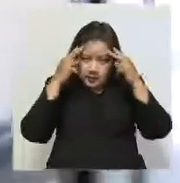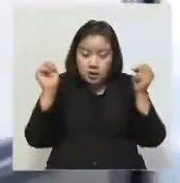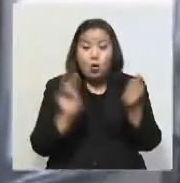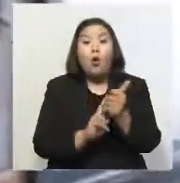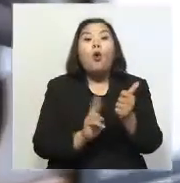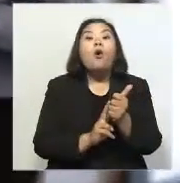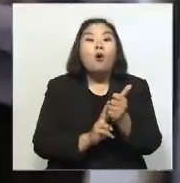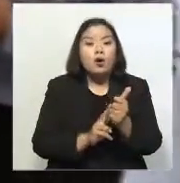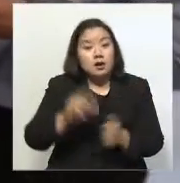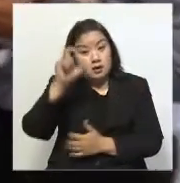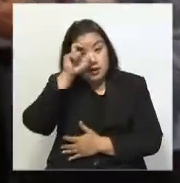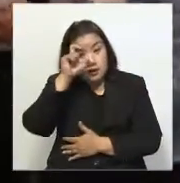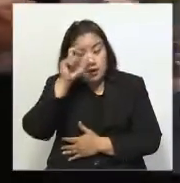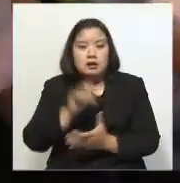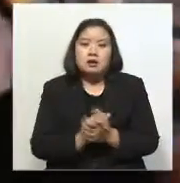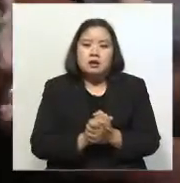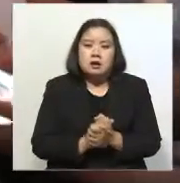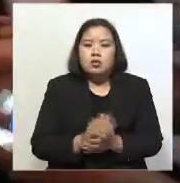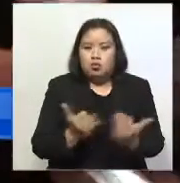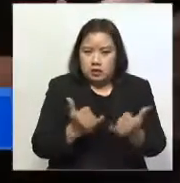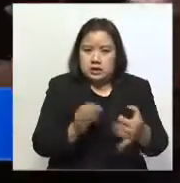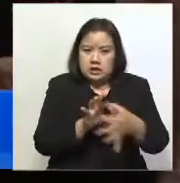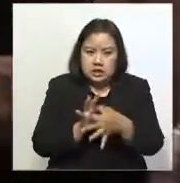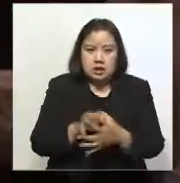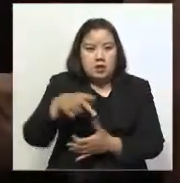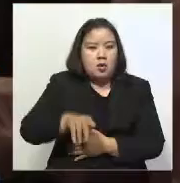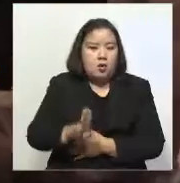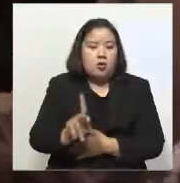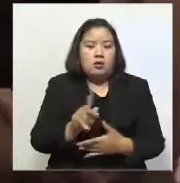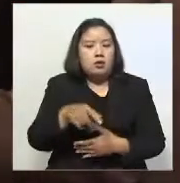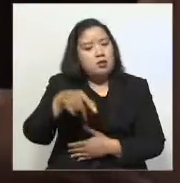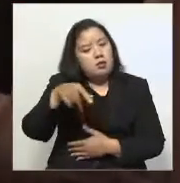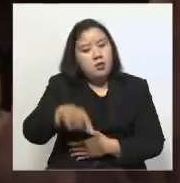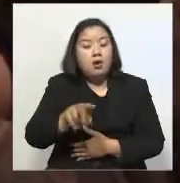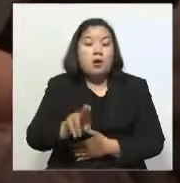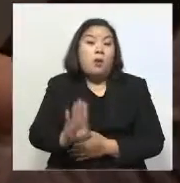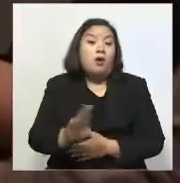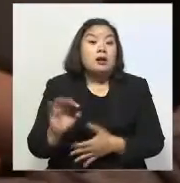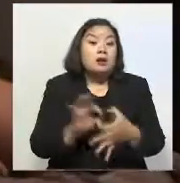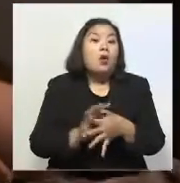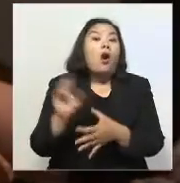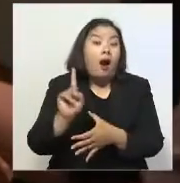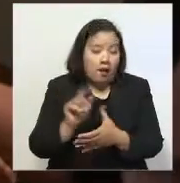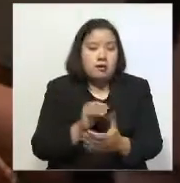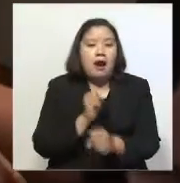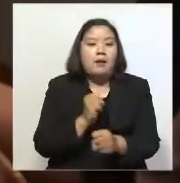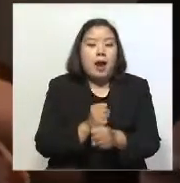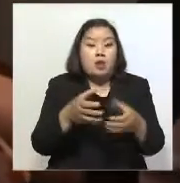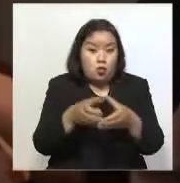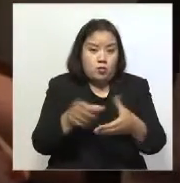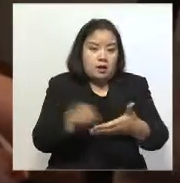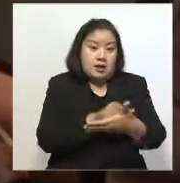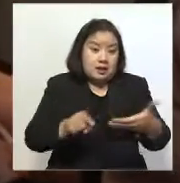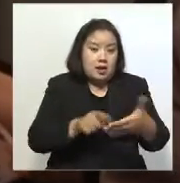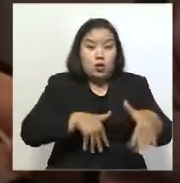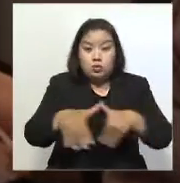ครืองามก็บอกนะครับบอกว่าร่างพระราชบัญญัติที่เกี่ยวข้องกับการเลือกตั้งท้องถิ่นทั้ง6ฉบับเนี่ยยังอยู่ระหว่างการตรวจสอบของคณะกรรมการกฤษฎีกานะ